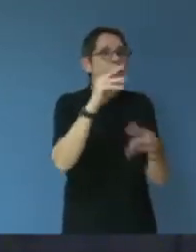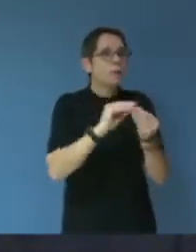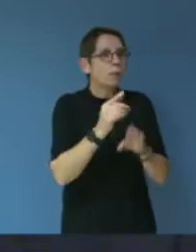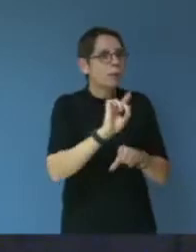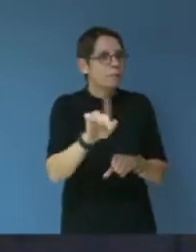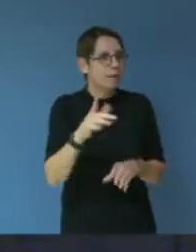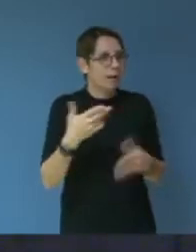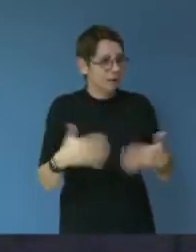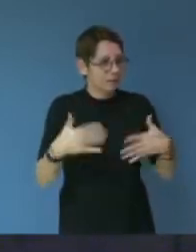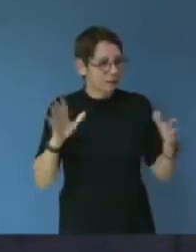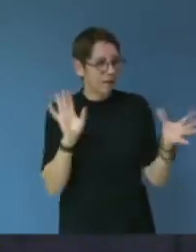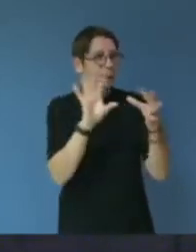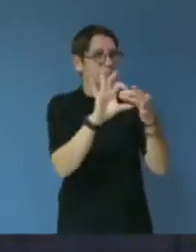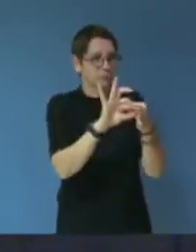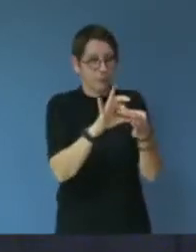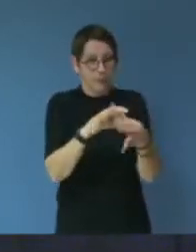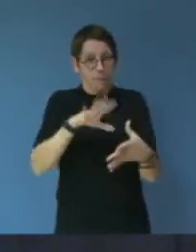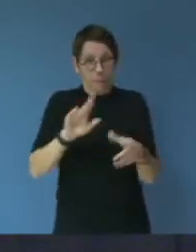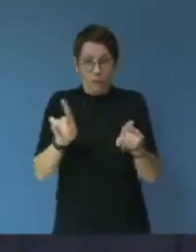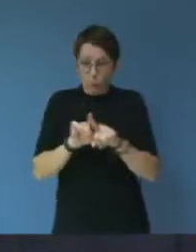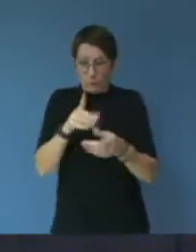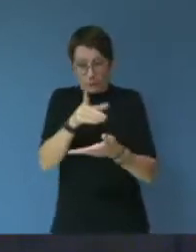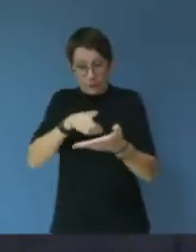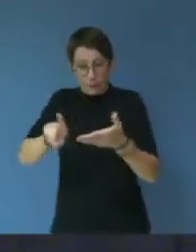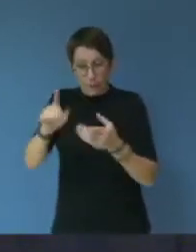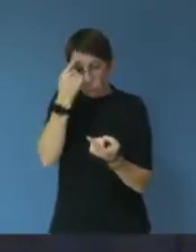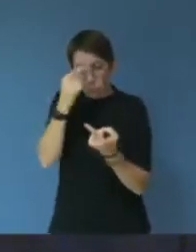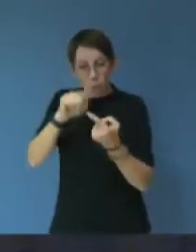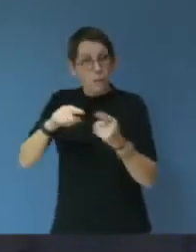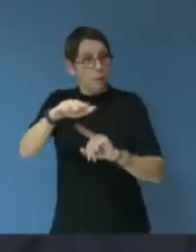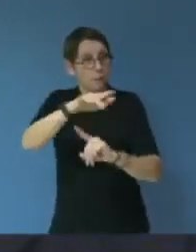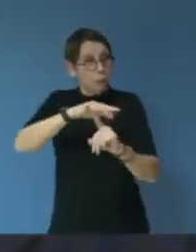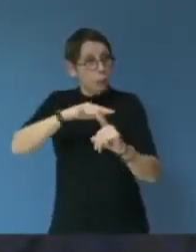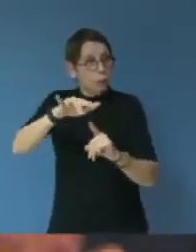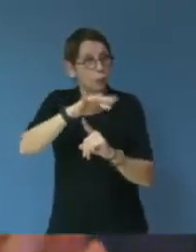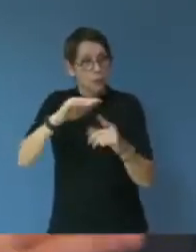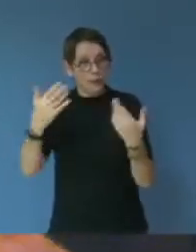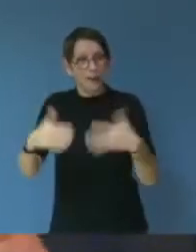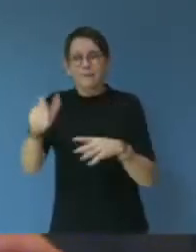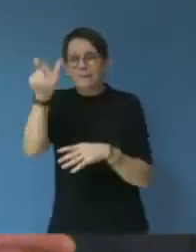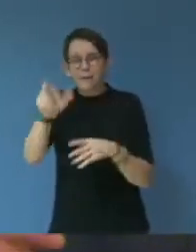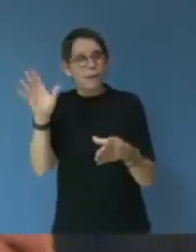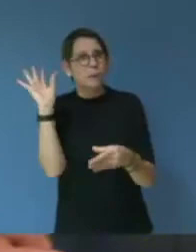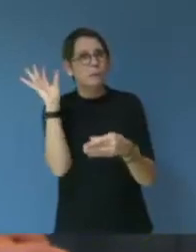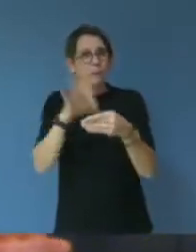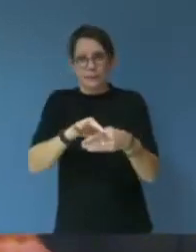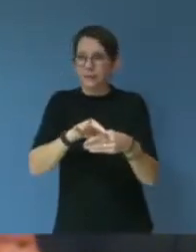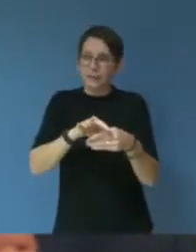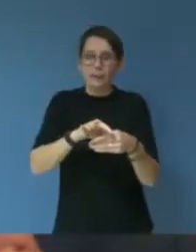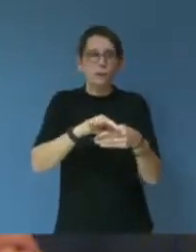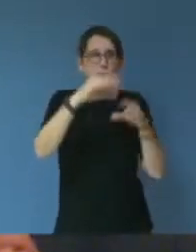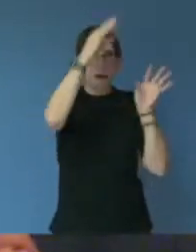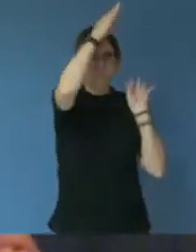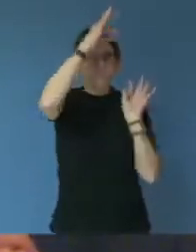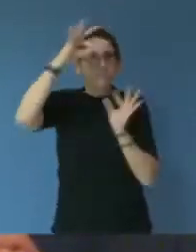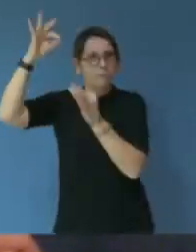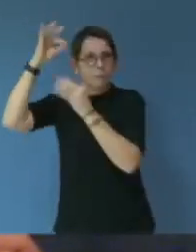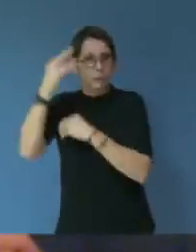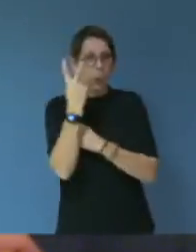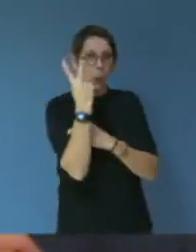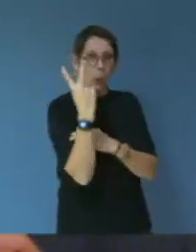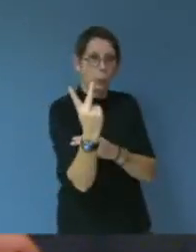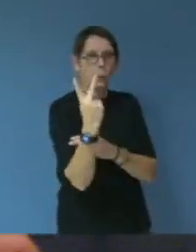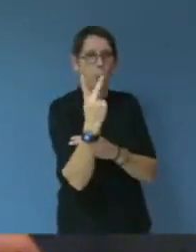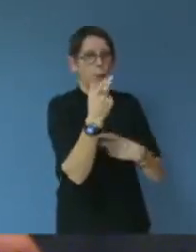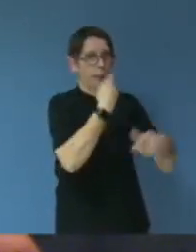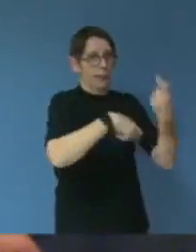aussi avec le département dans le domaine social. Et il tombe bien, on a des élus qui ont les deux casquettes, et également avec la région, et ça tombe bien également. Nous